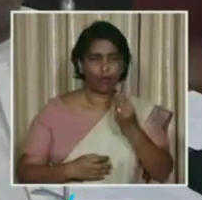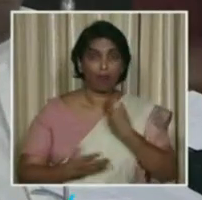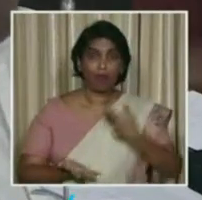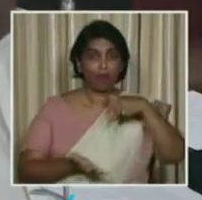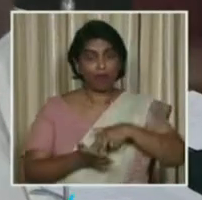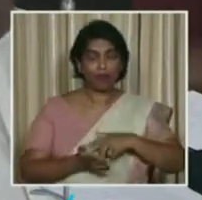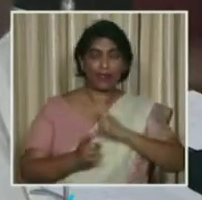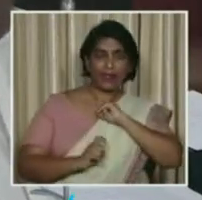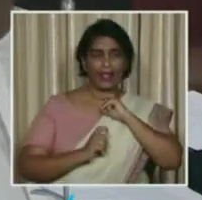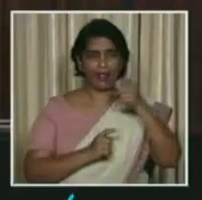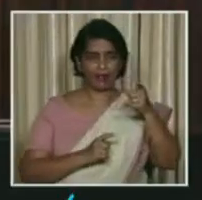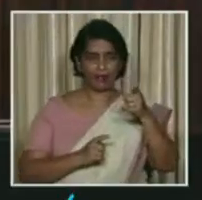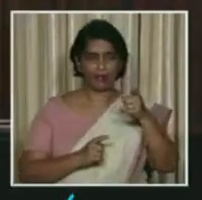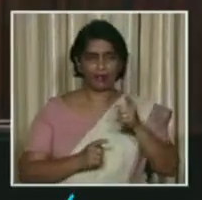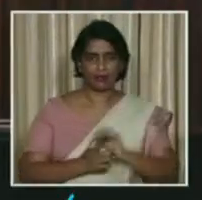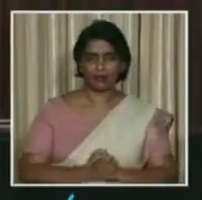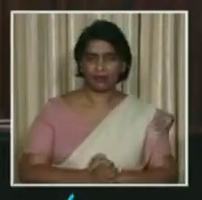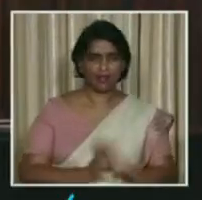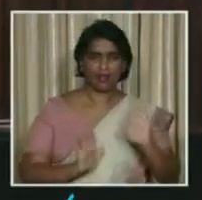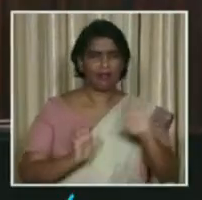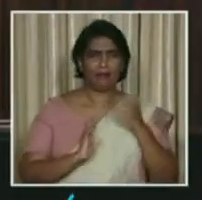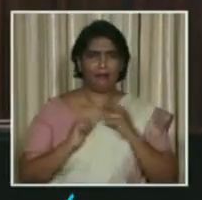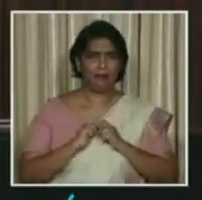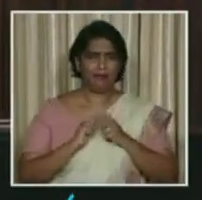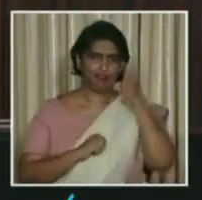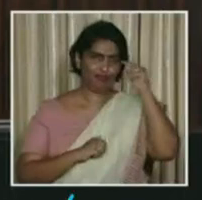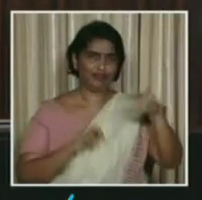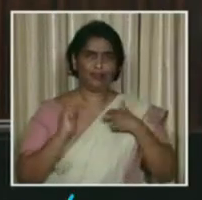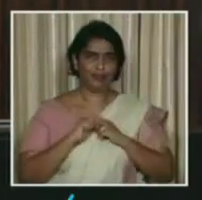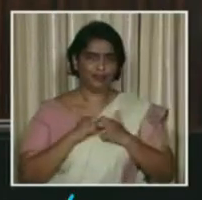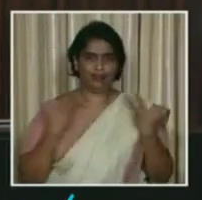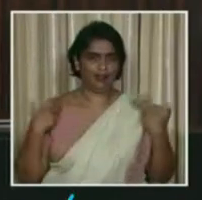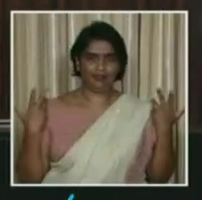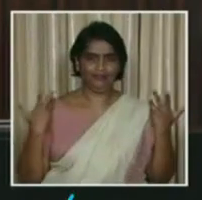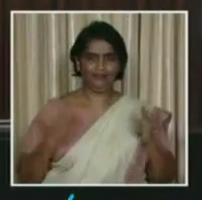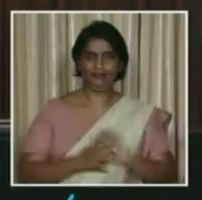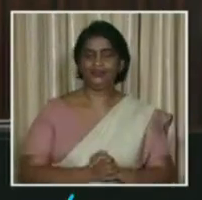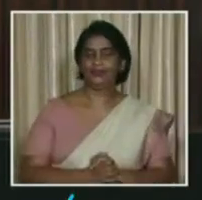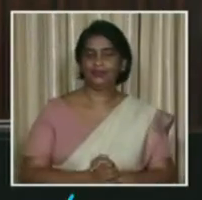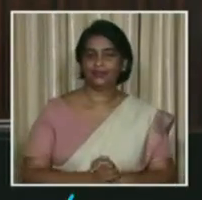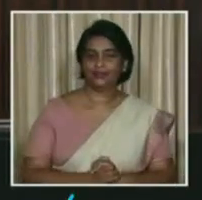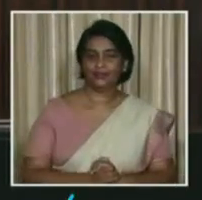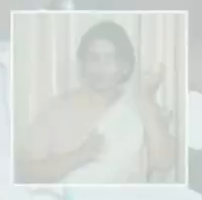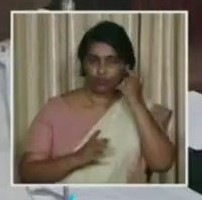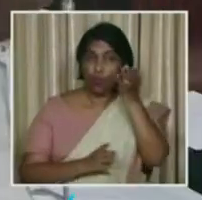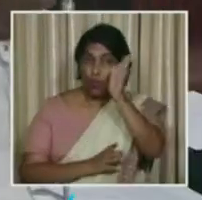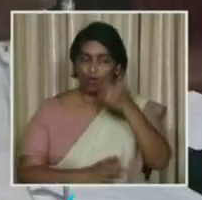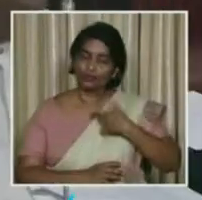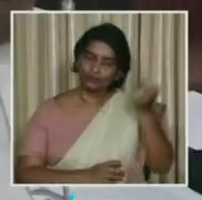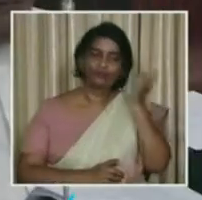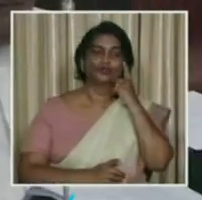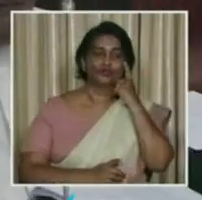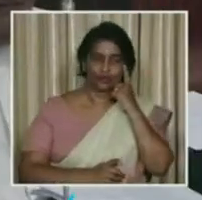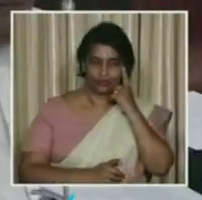ඔබතුමා දඟලනවා. නෑ නෑ නෑ I have nothing to worry about. I know who you are. So didn't බන්න කිත්තම කඩි කාලේ වගේ දඟලනවා. I know that. අපි